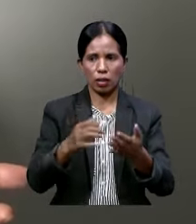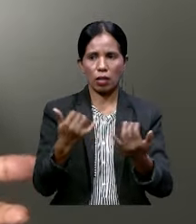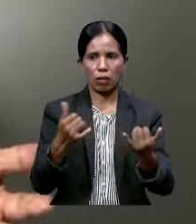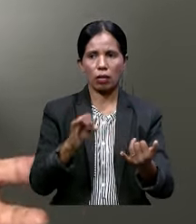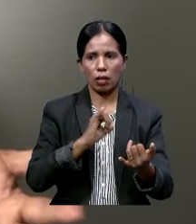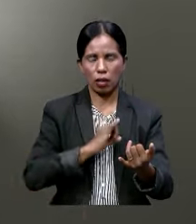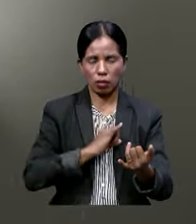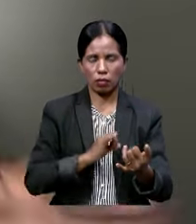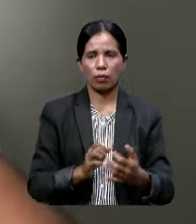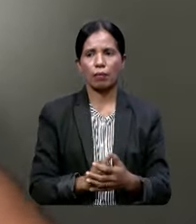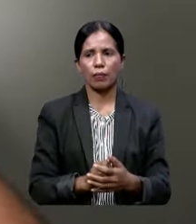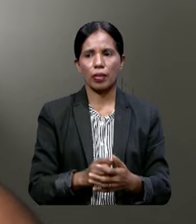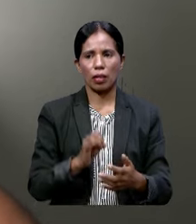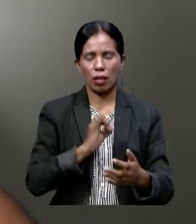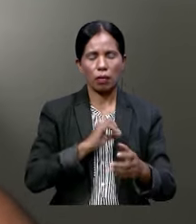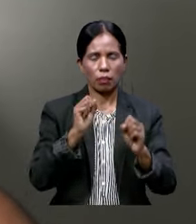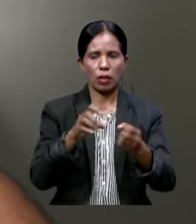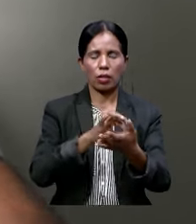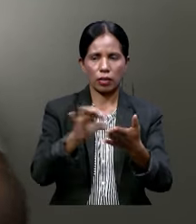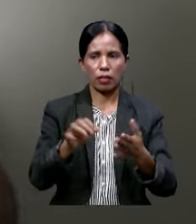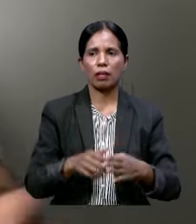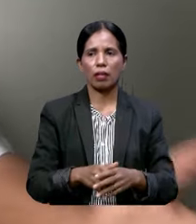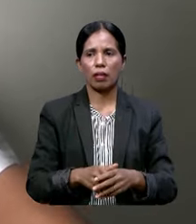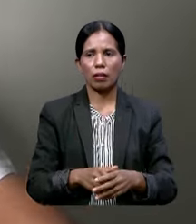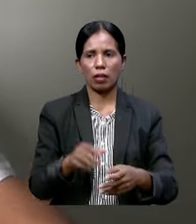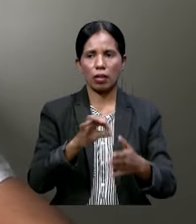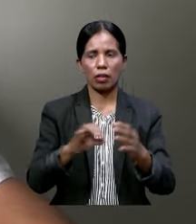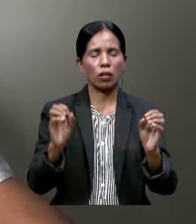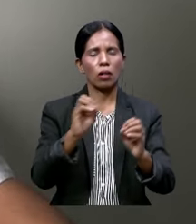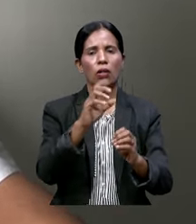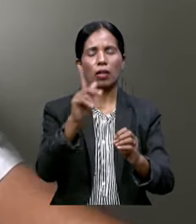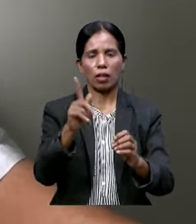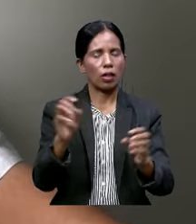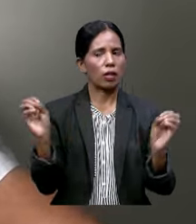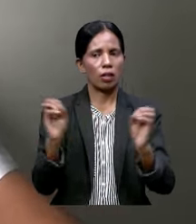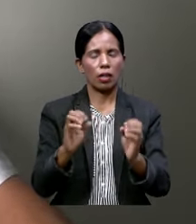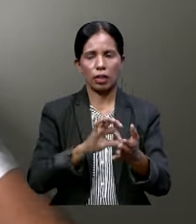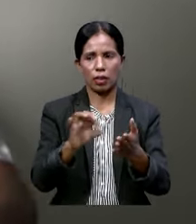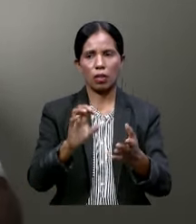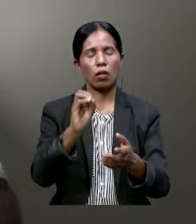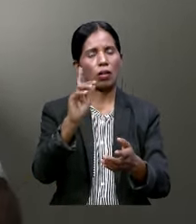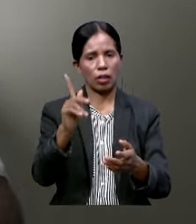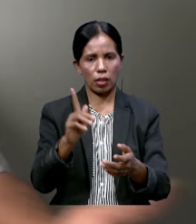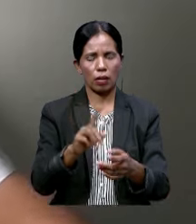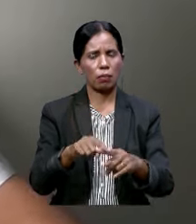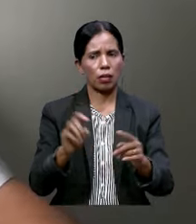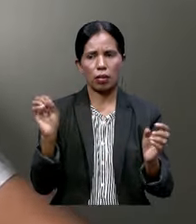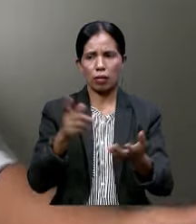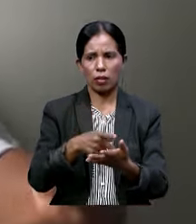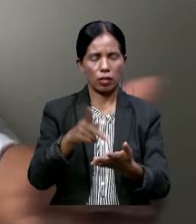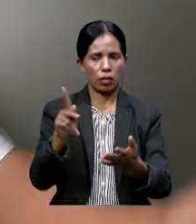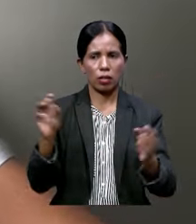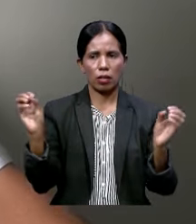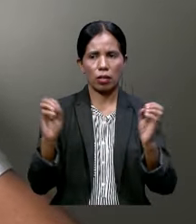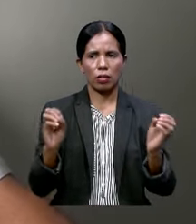karena bahwa normal vaksinnya. Banyak vaksinnya nih lain buat tidak lolos gelai. Vaksinnya di lain buat tidak, nih lolos selu, haul guna vaksinnya